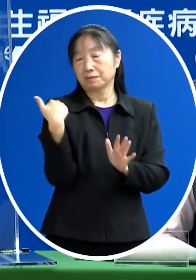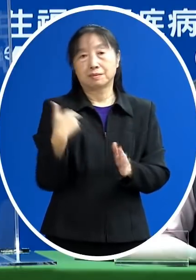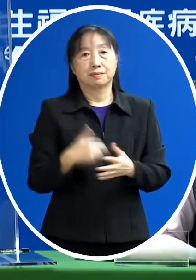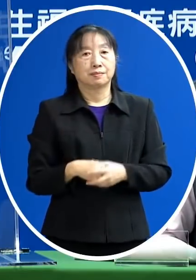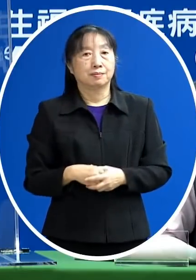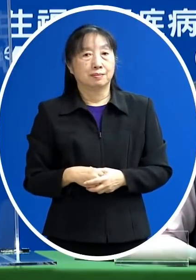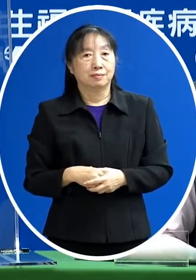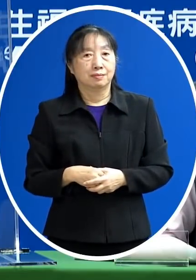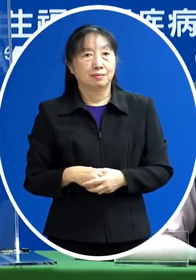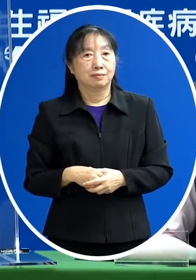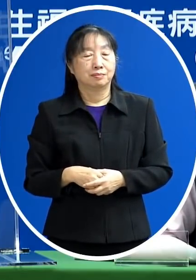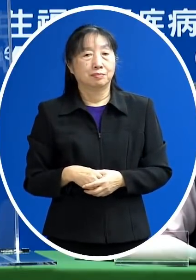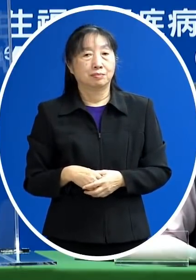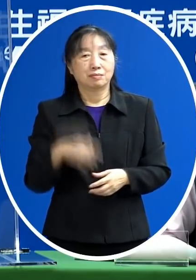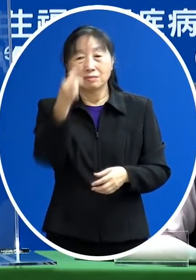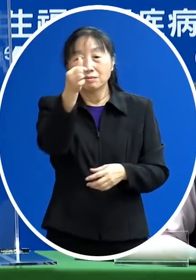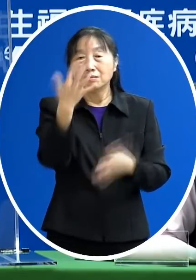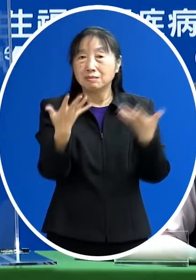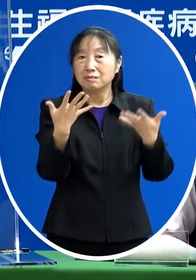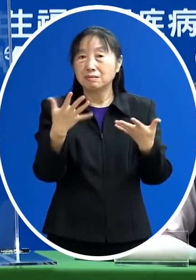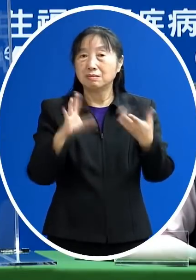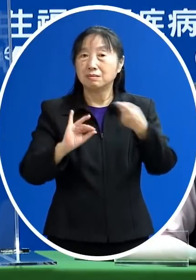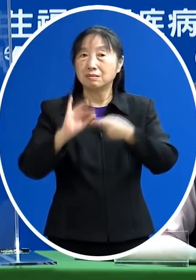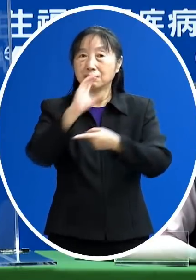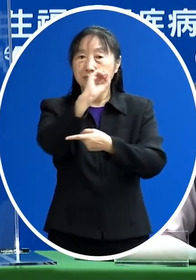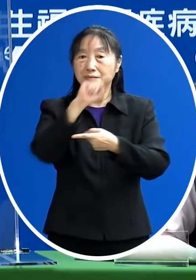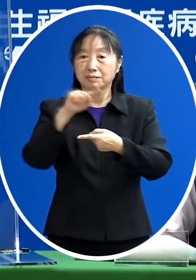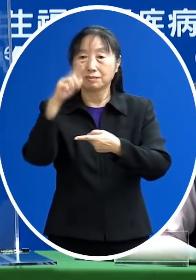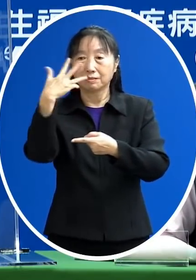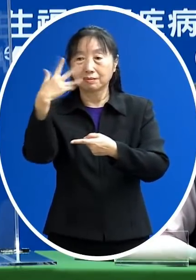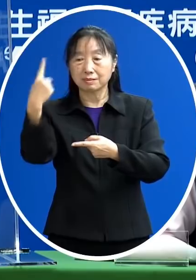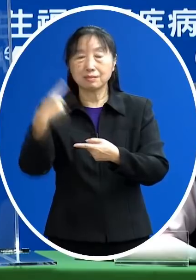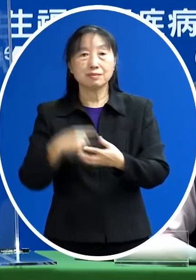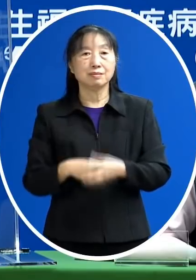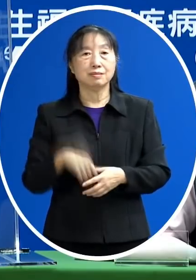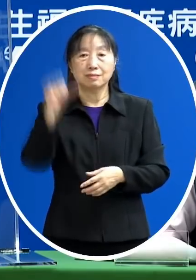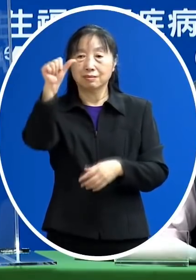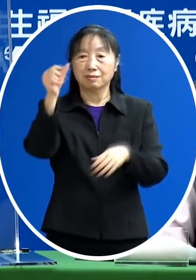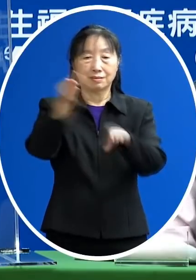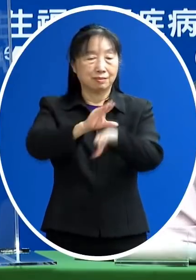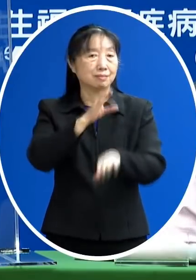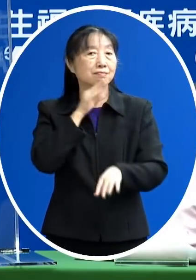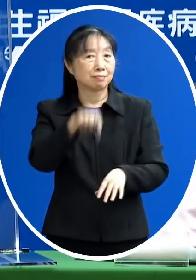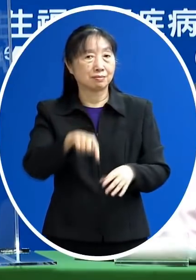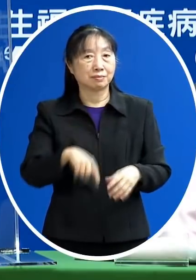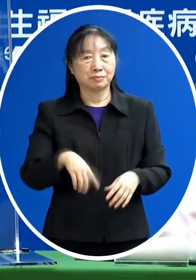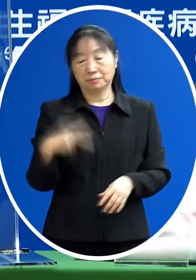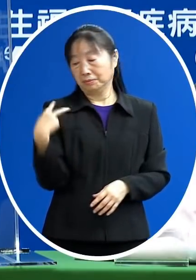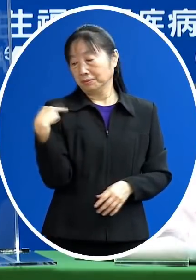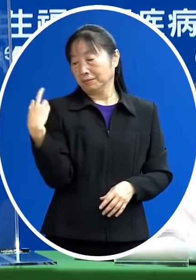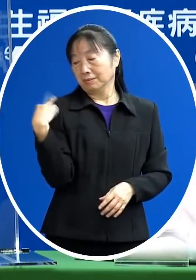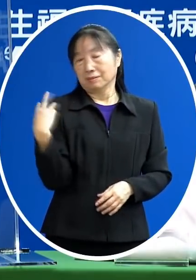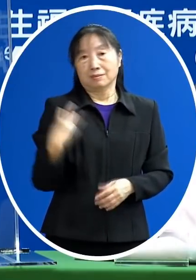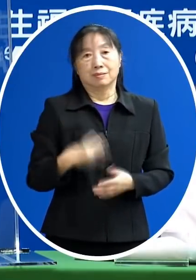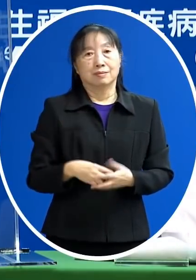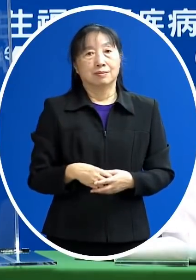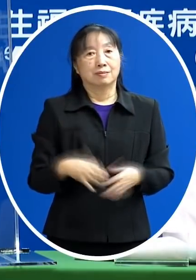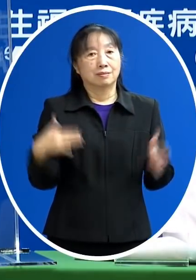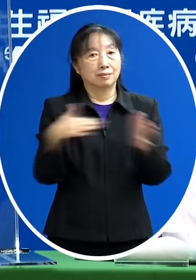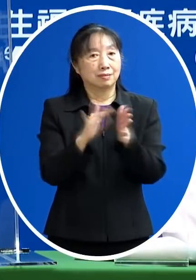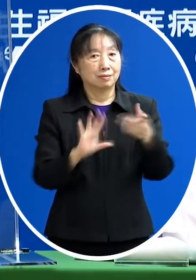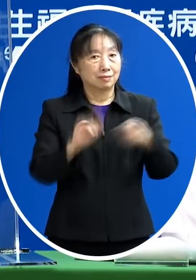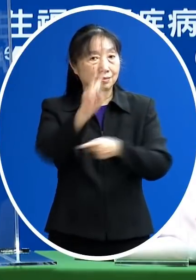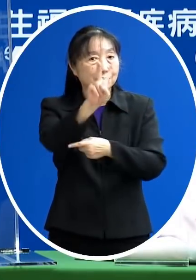境那个染疫率已经到达0.81%。是5倍，可这2、3天，就已经